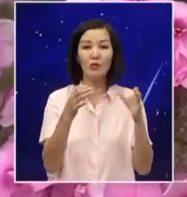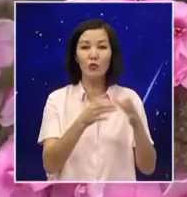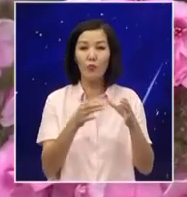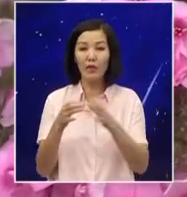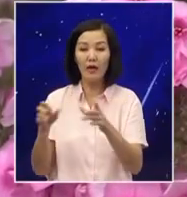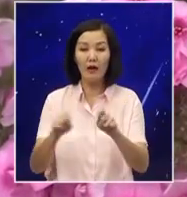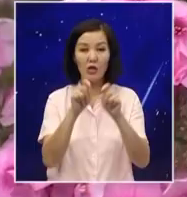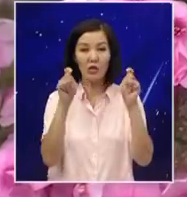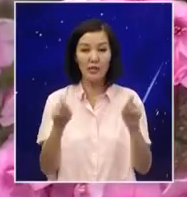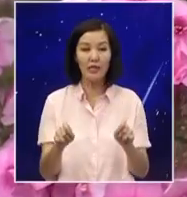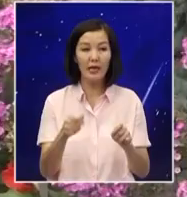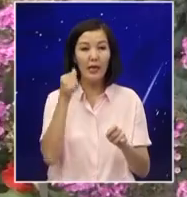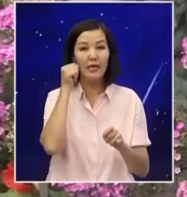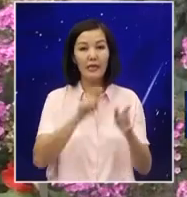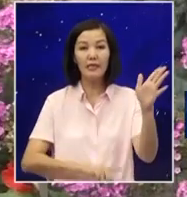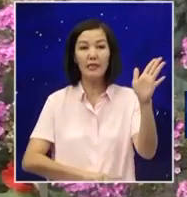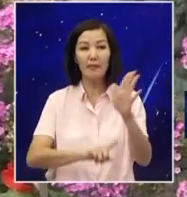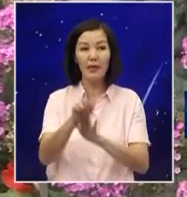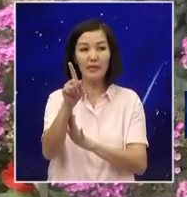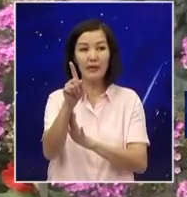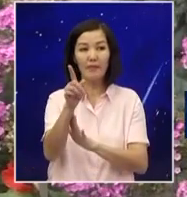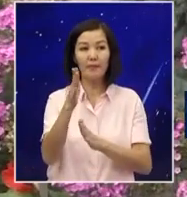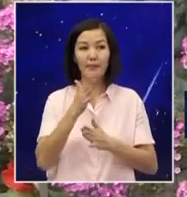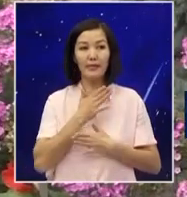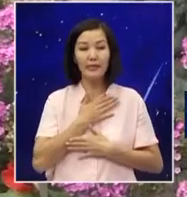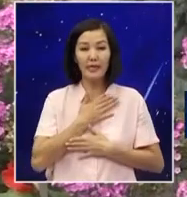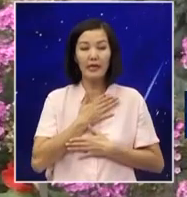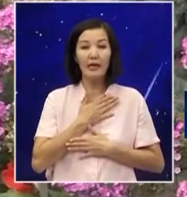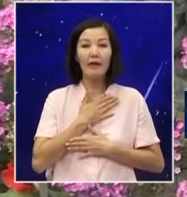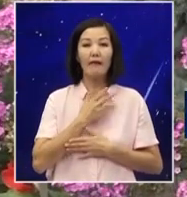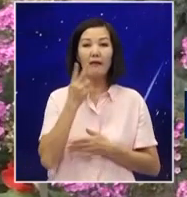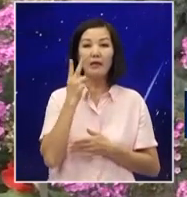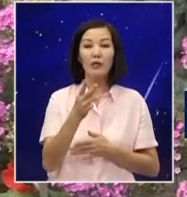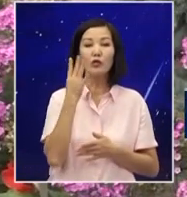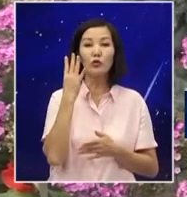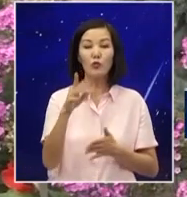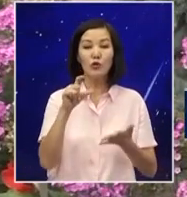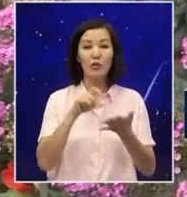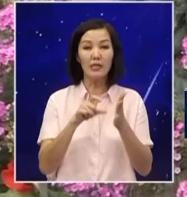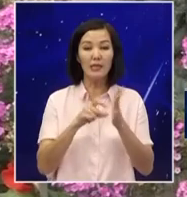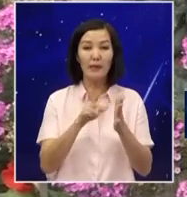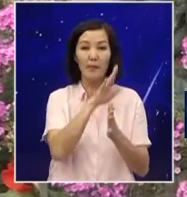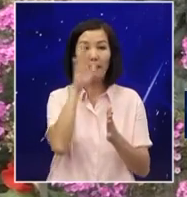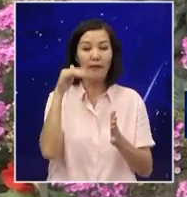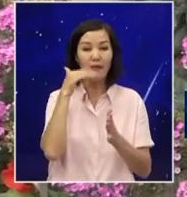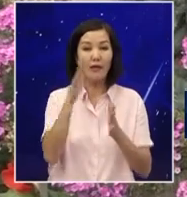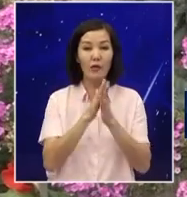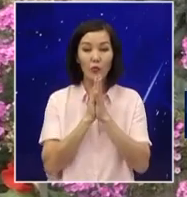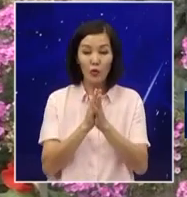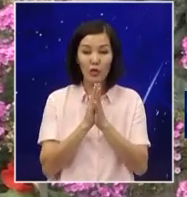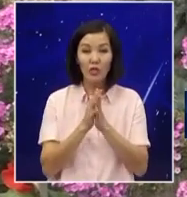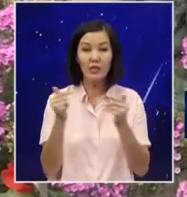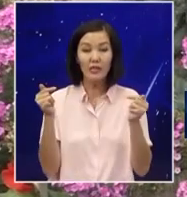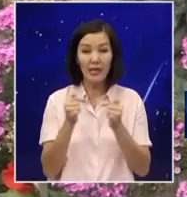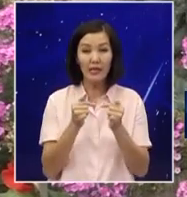ашылды. Ертеңнен бастап бізде 2-4 сыныптар ата-аналардың өтініштеріне